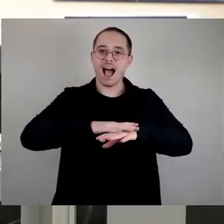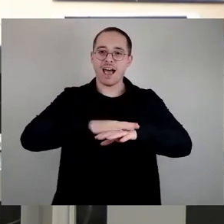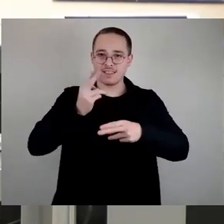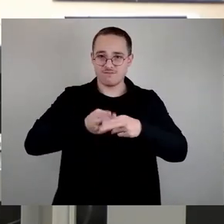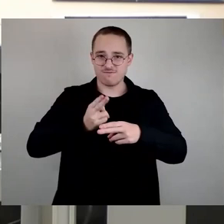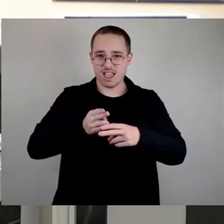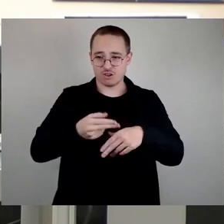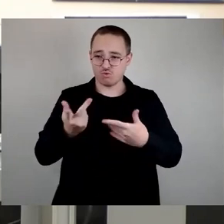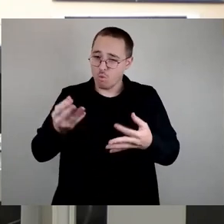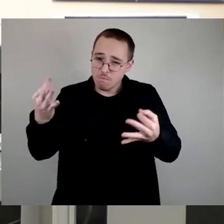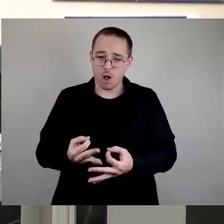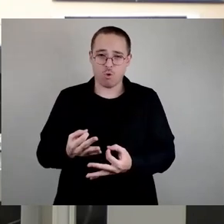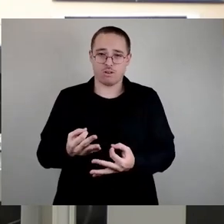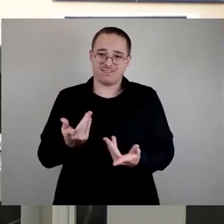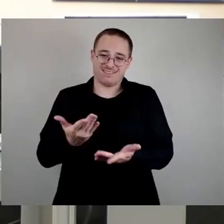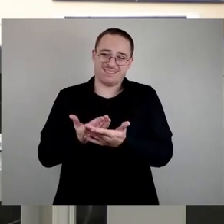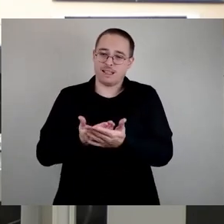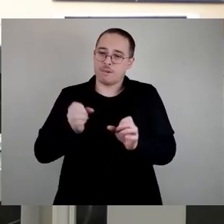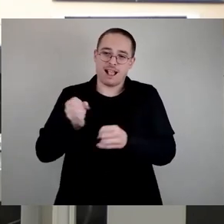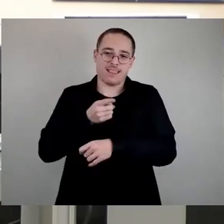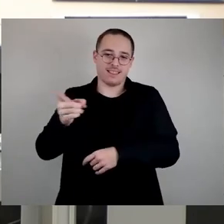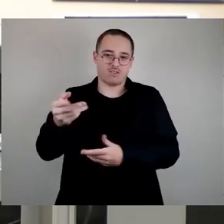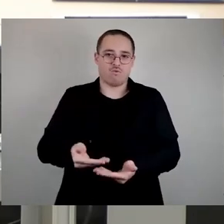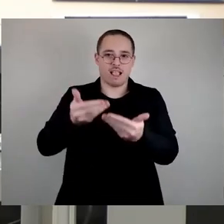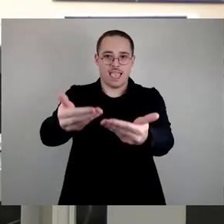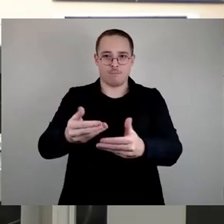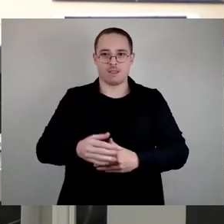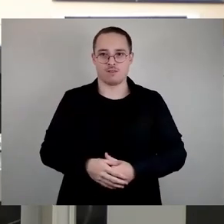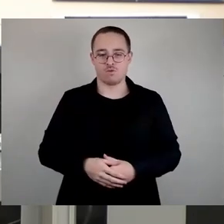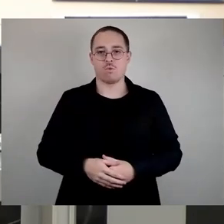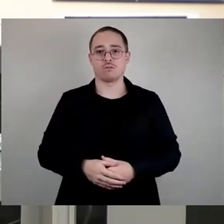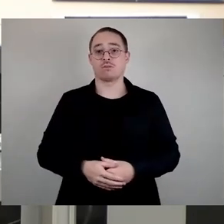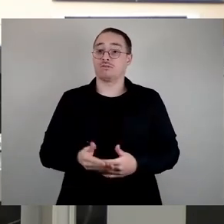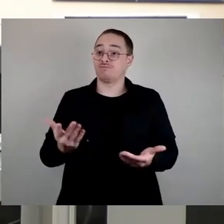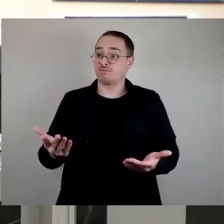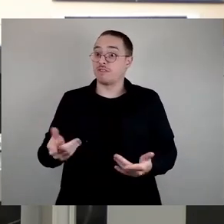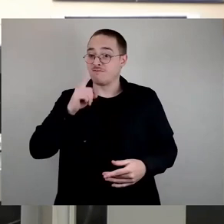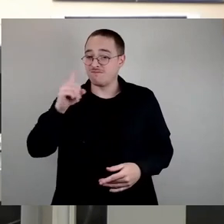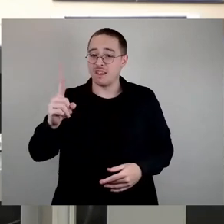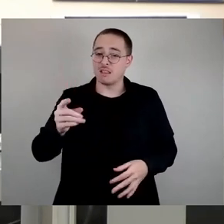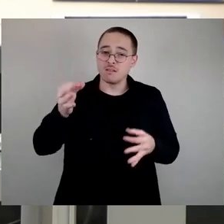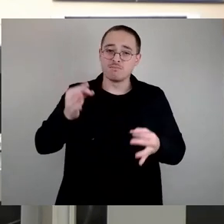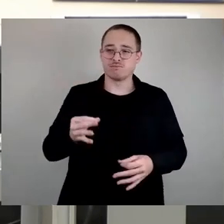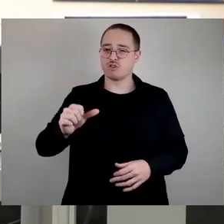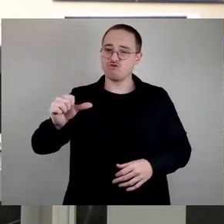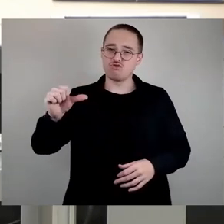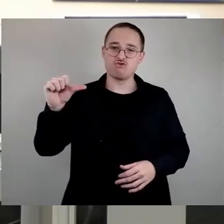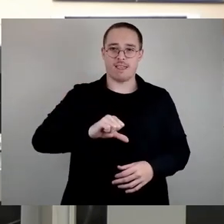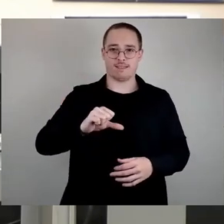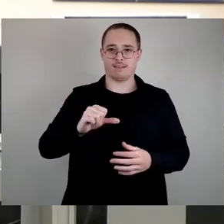kann. Die Folge ist Wegzug oder im Worst Case die Schließung dieser Unternehmen, da sie in ihren angestammten Standorten gekündigt